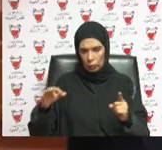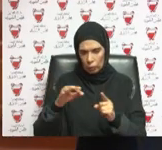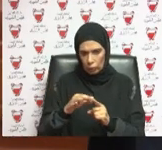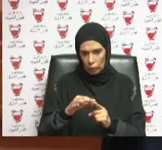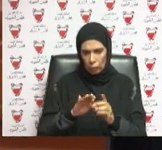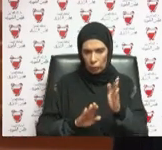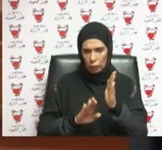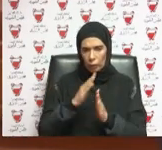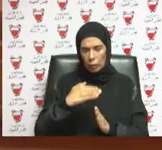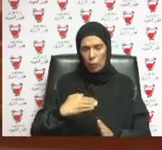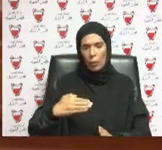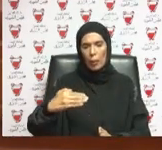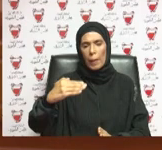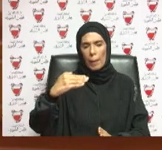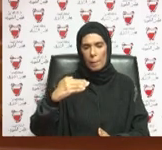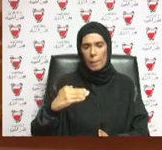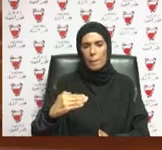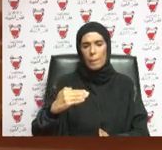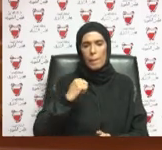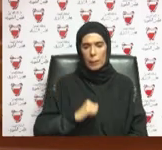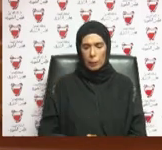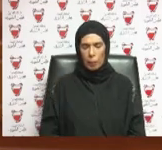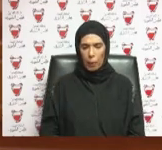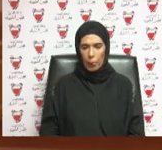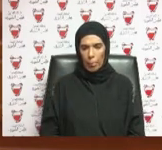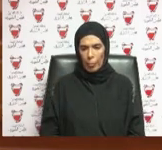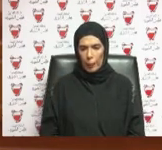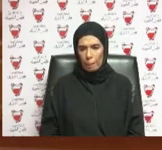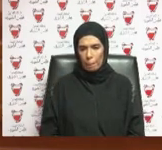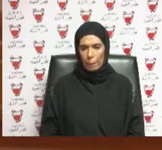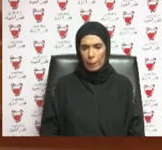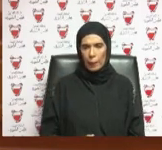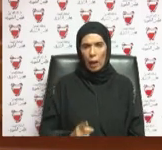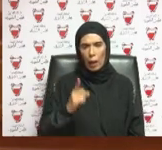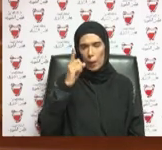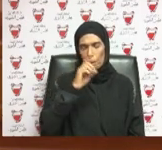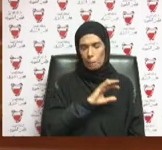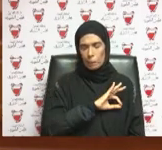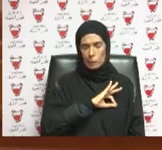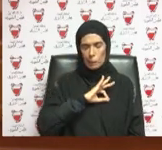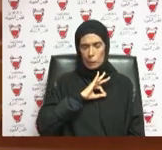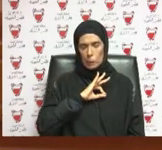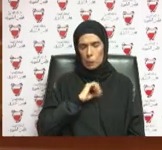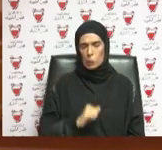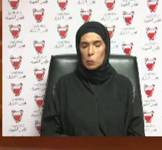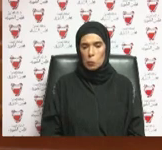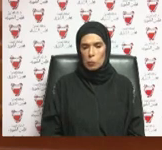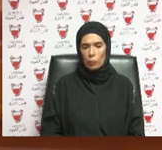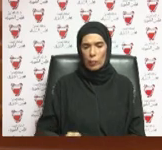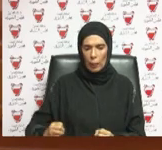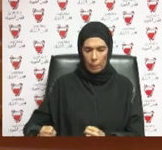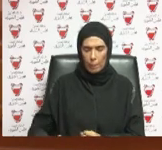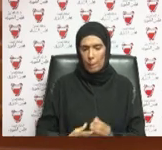التنمية للألفية وتحقيق أهداف التنمية المستدامة. رحم الله فقيد البحرين الكبير وأسكنه